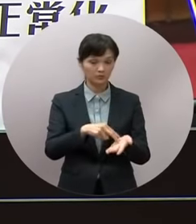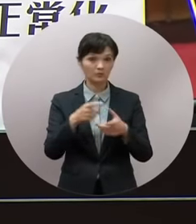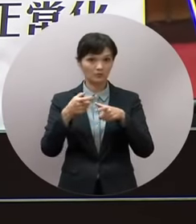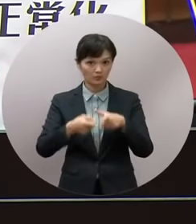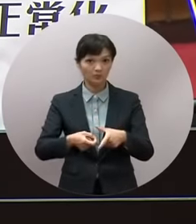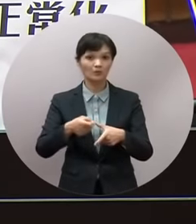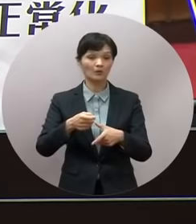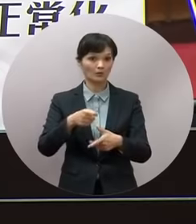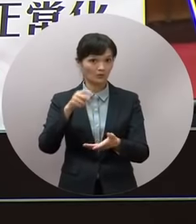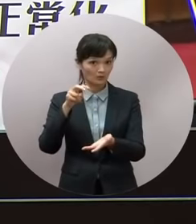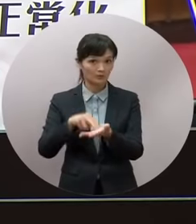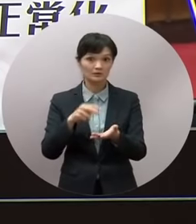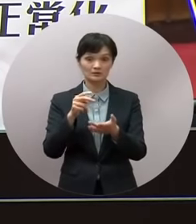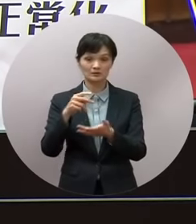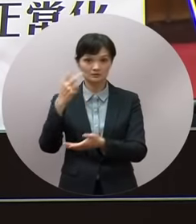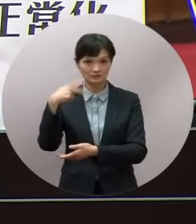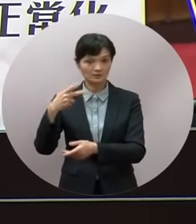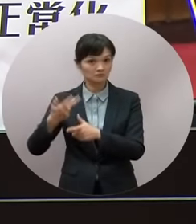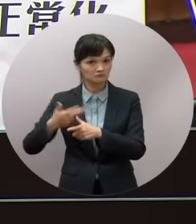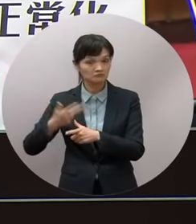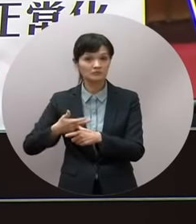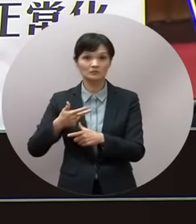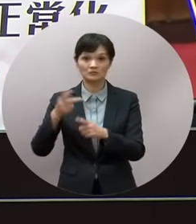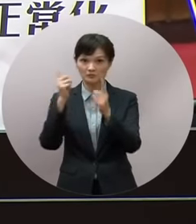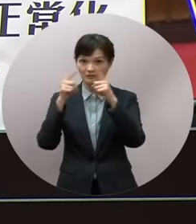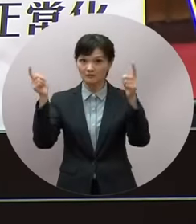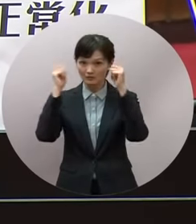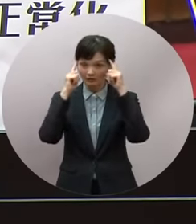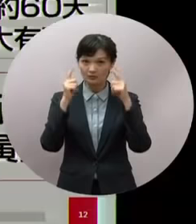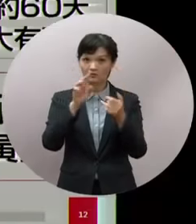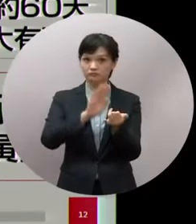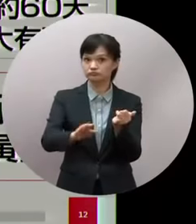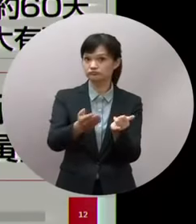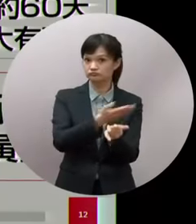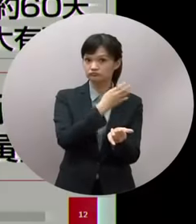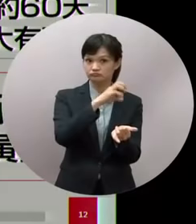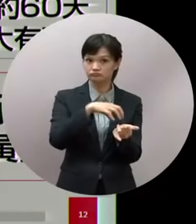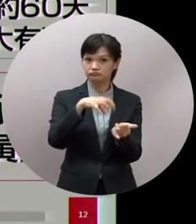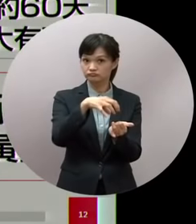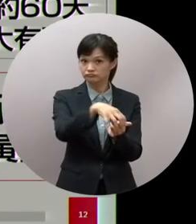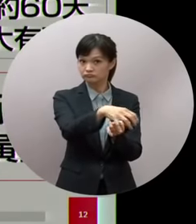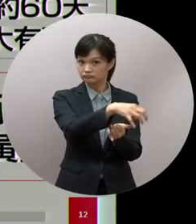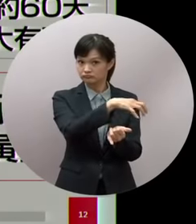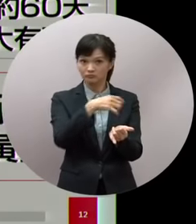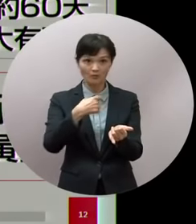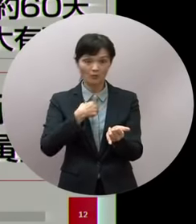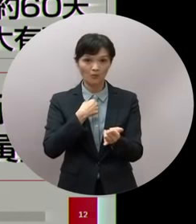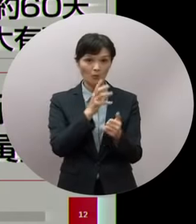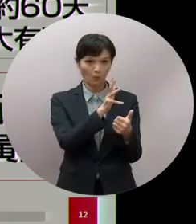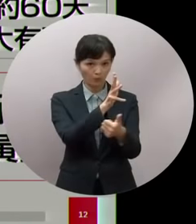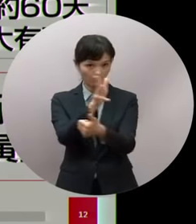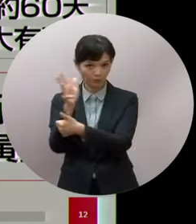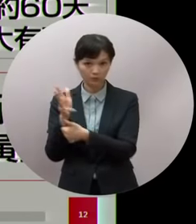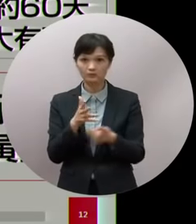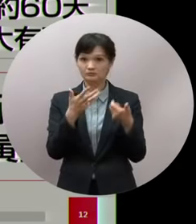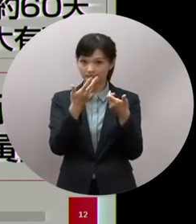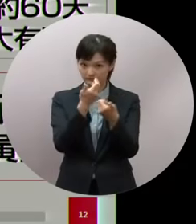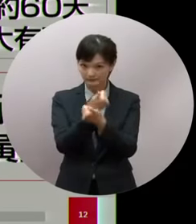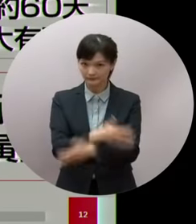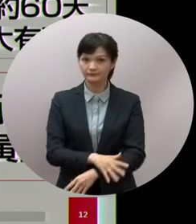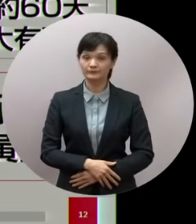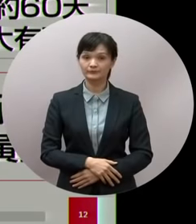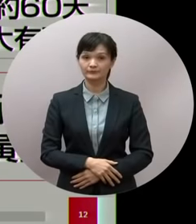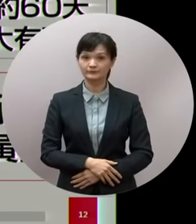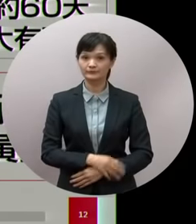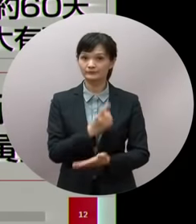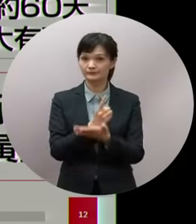大学、技职大学，不管南北，不管一般大学技职体系，我都询问所有的大学